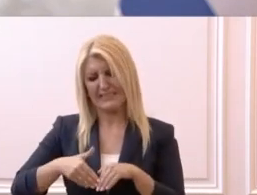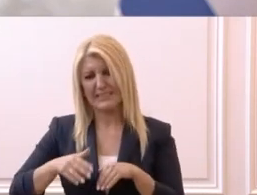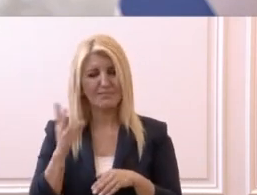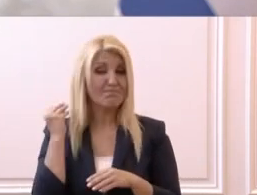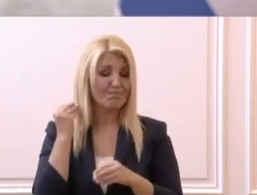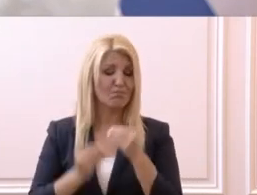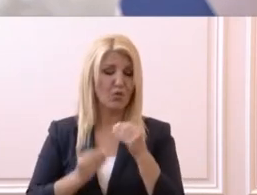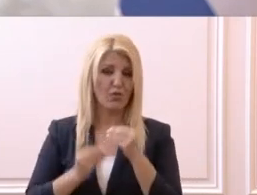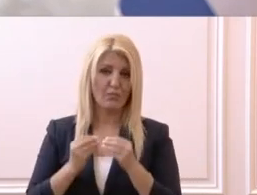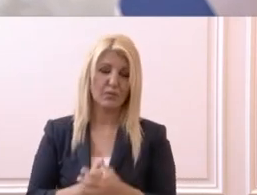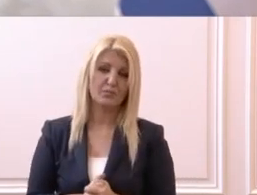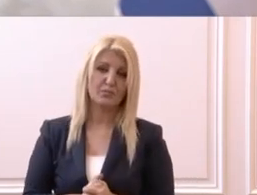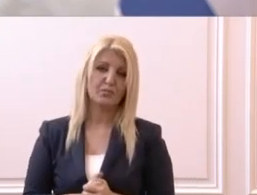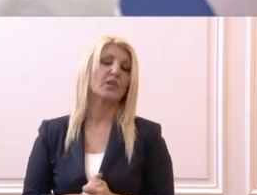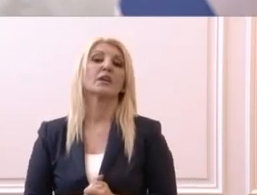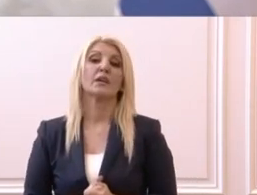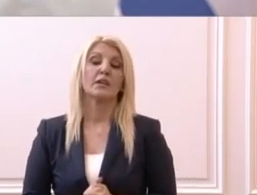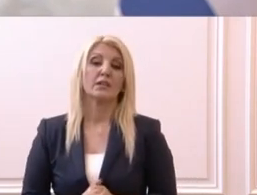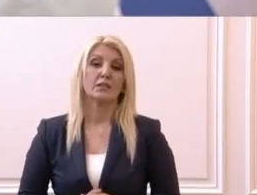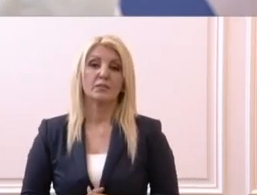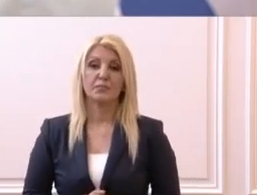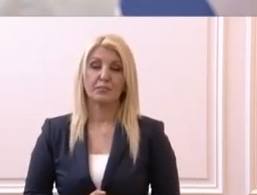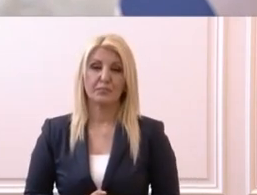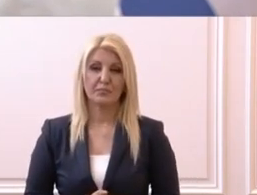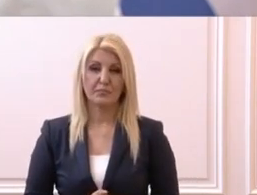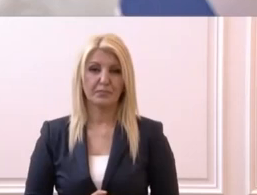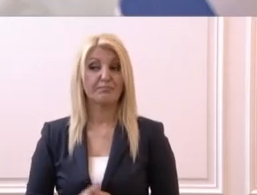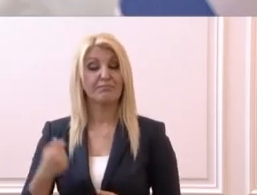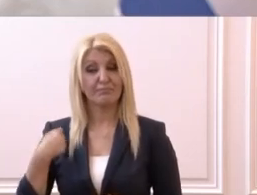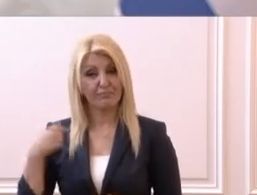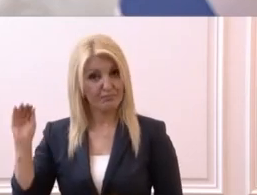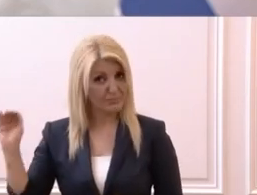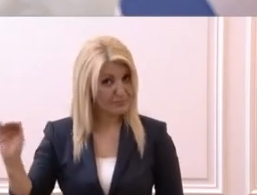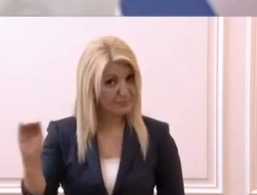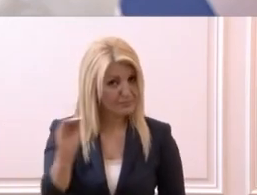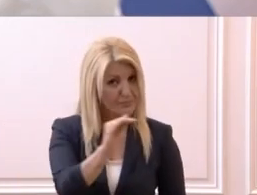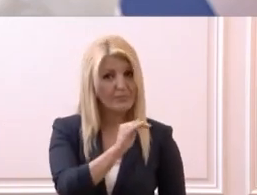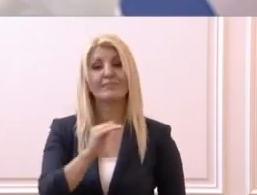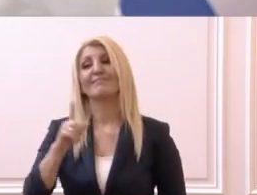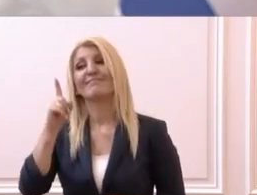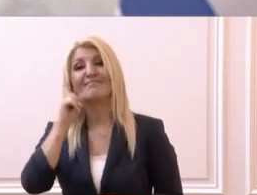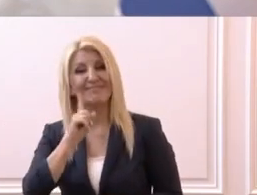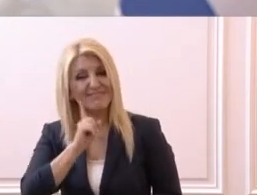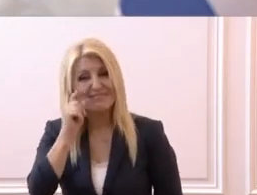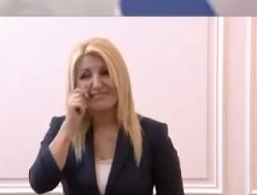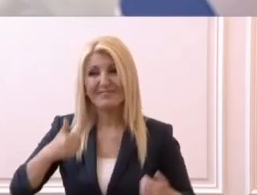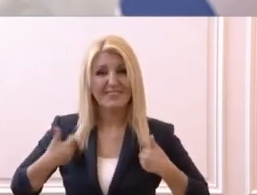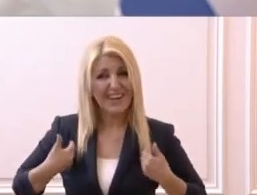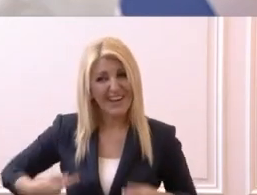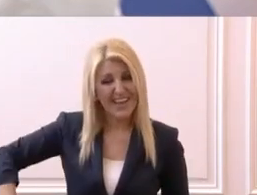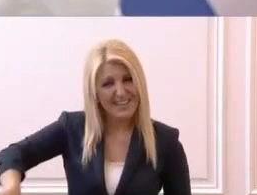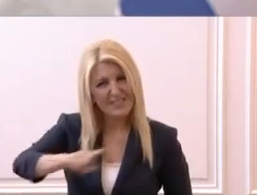μέρες. Κλείνω καλώντας τα κορίτσια μας και τα αγόρια μας να χαρούν όσα τους